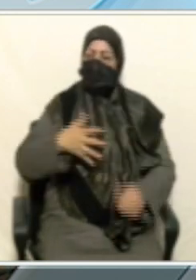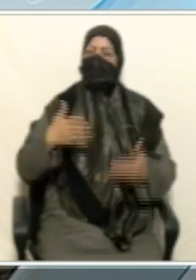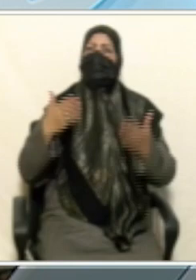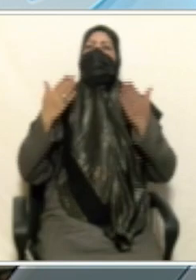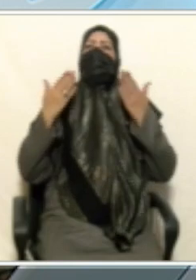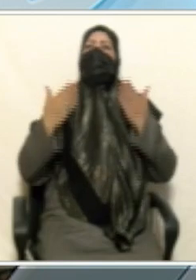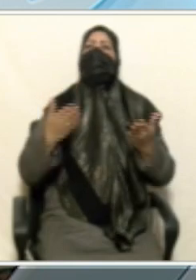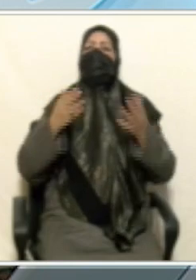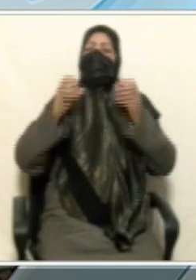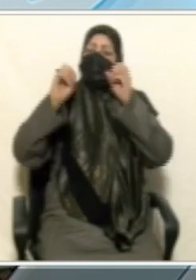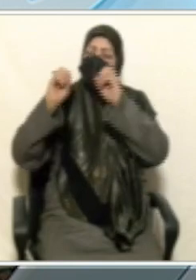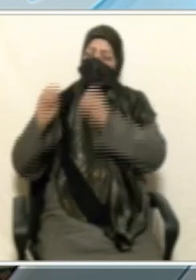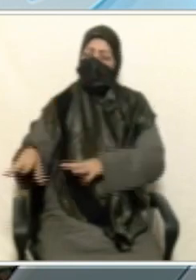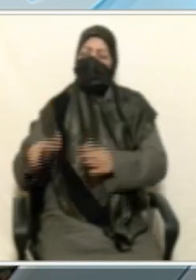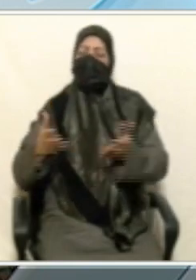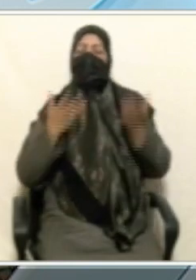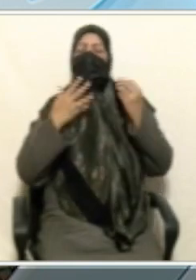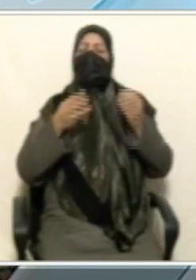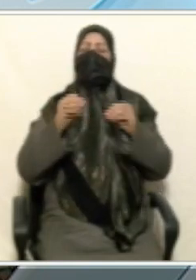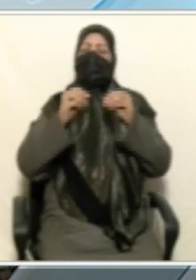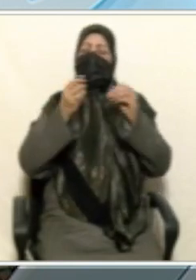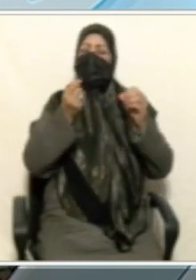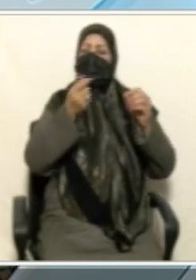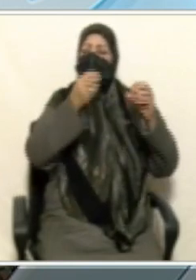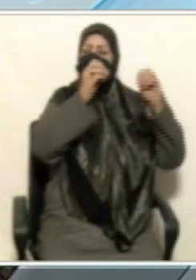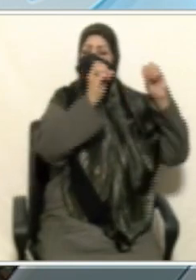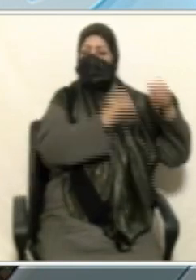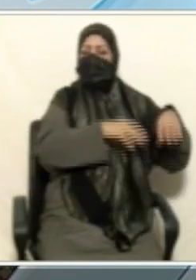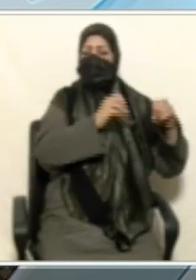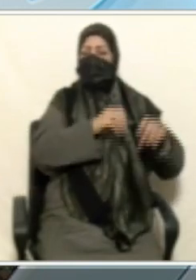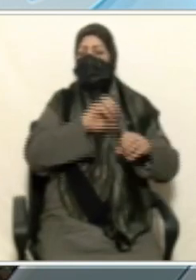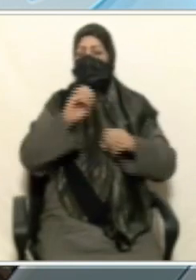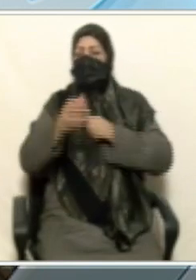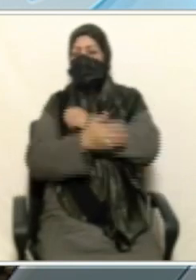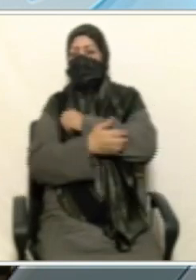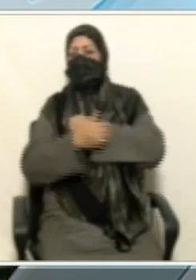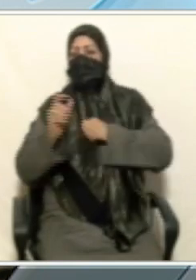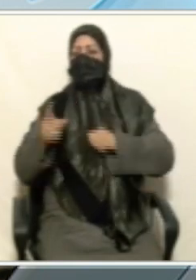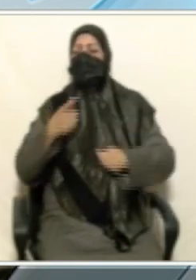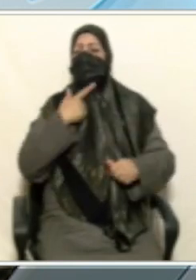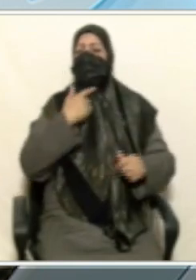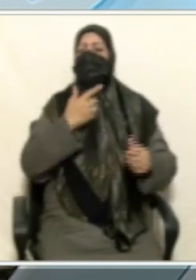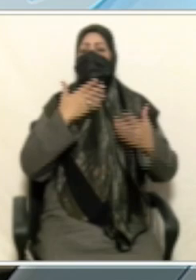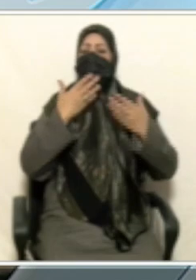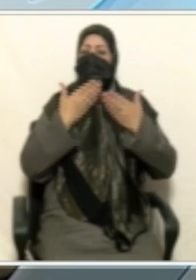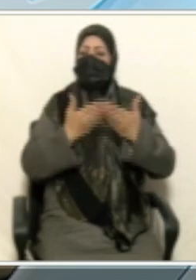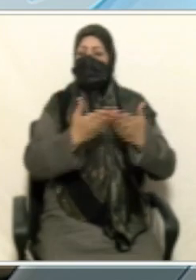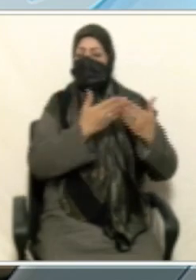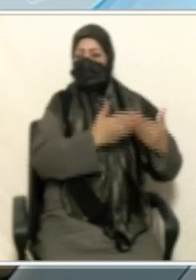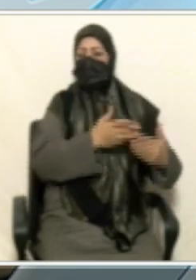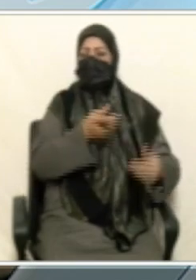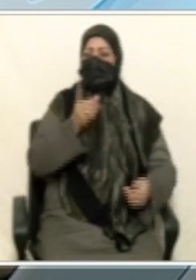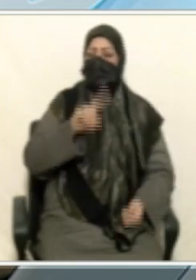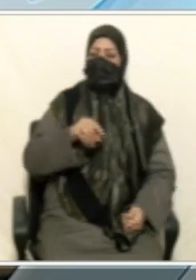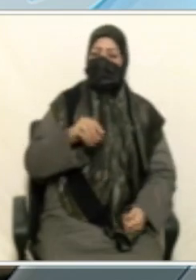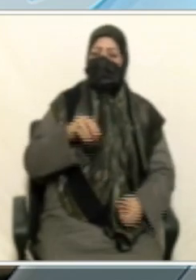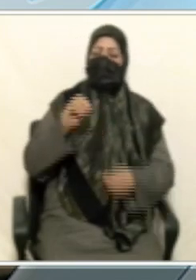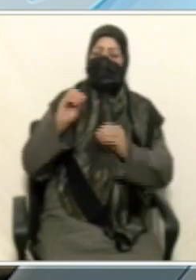عليهما، يحسن إلى من يحبانهما في الدنيا، يكثر من دعاء الله عز وجل أن يصفح عنه.